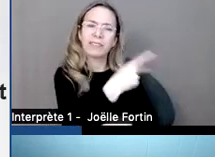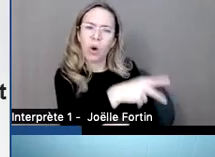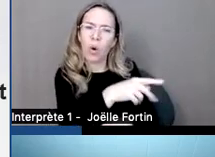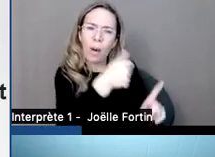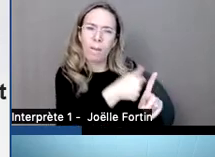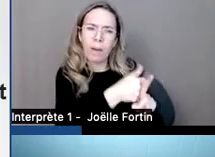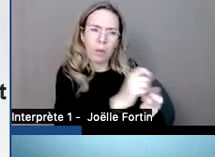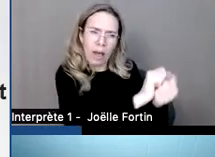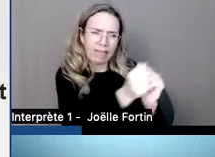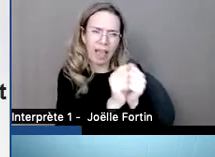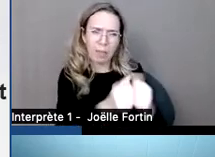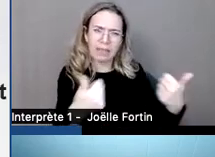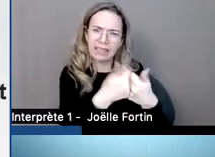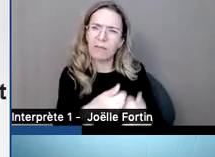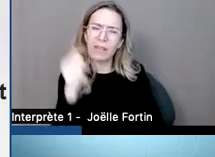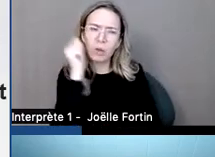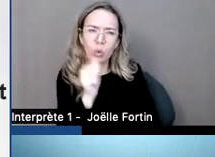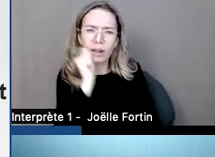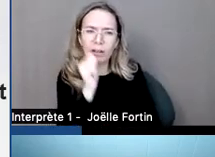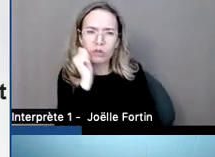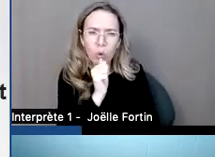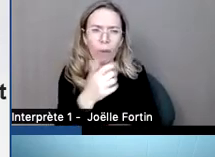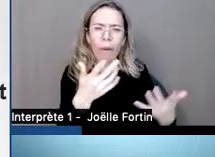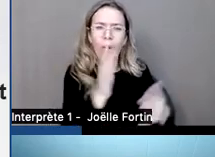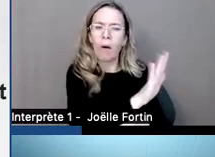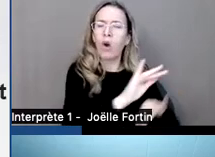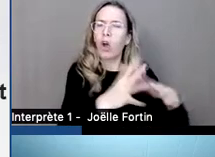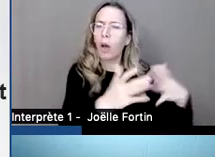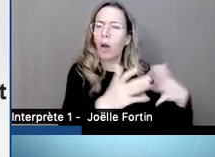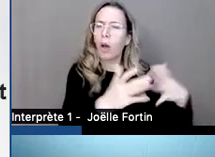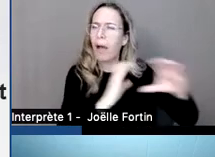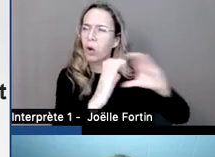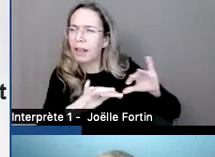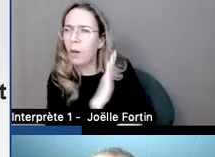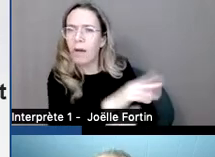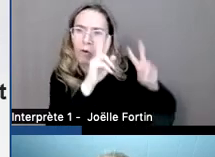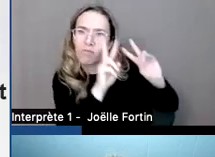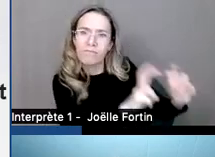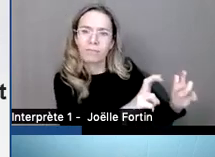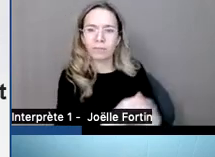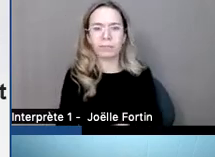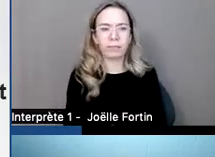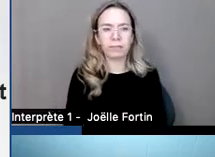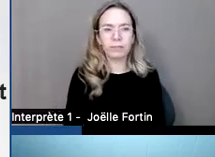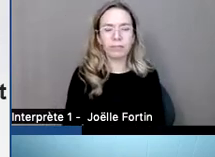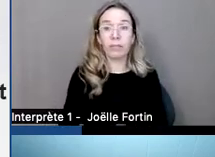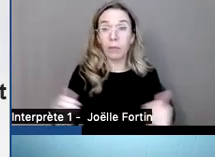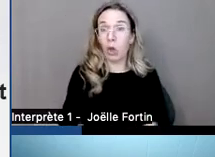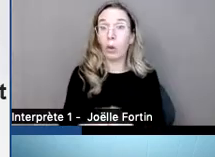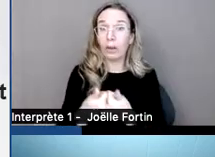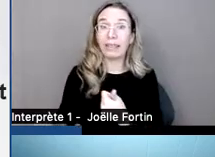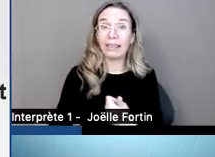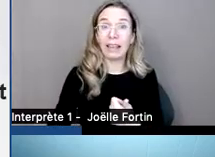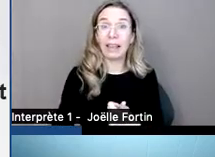pour s'adapter aux différents défis quotidiens, ces patterns de communication. Un des grands défis pour